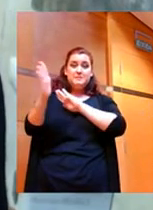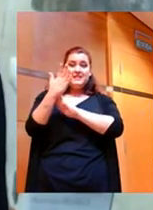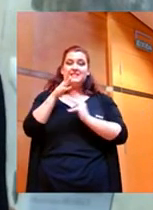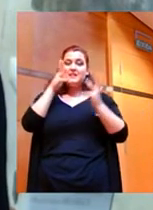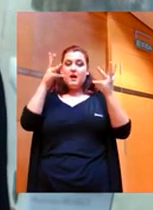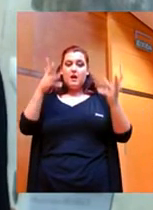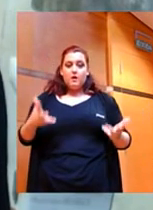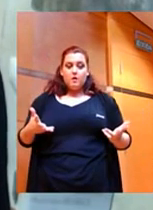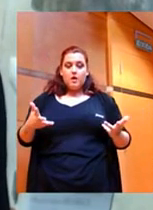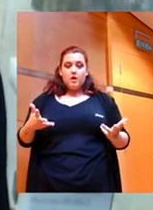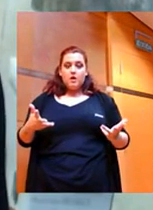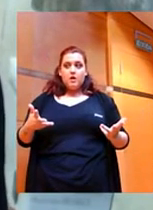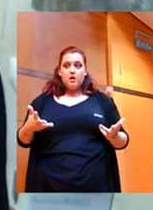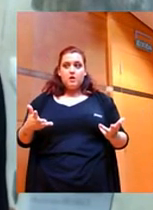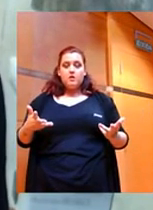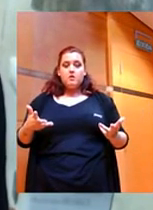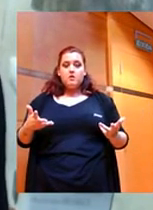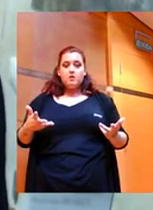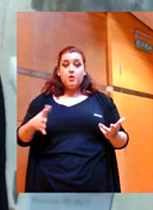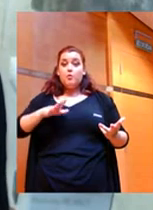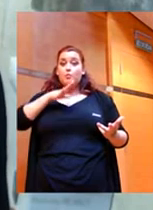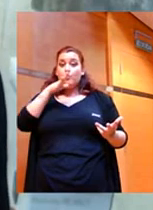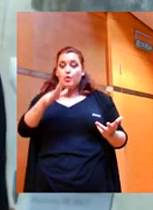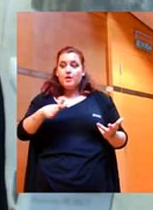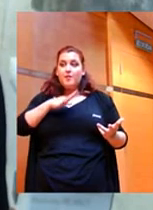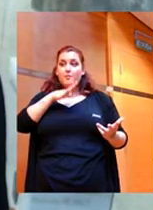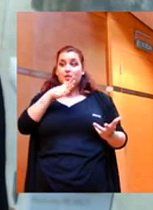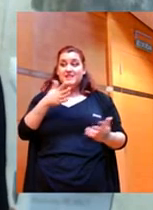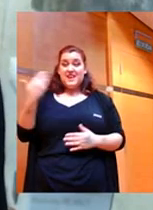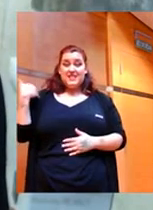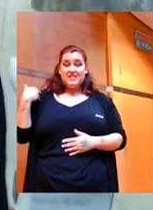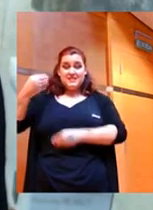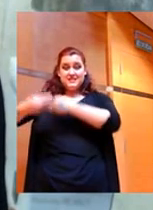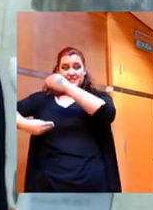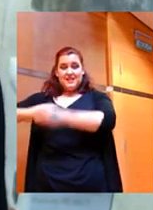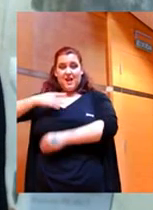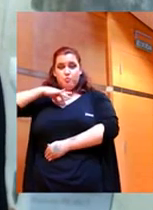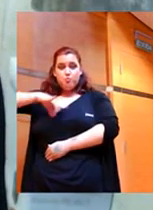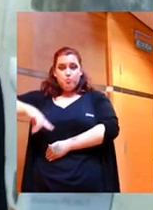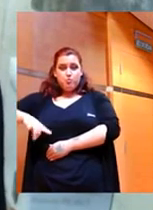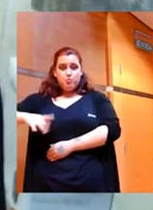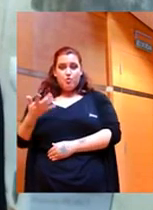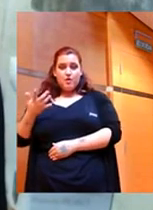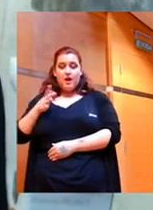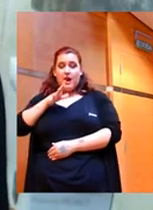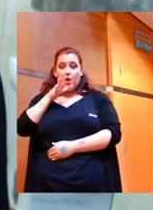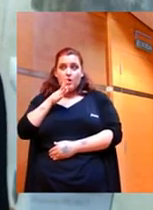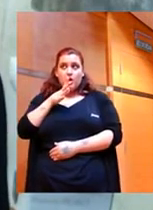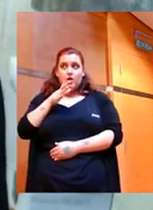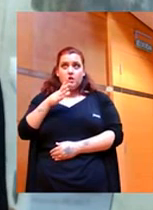arriba tard, perquè si era possible fer-ho, ja n'hi ha temps, més que dues hores, per haver-la presentat.